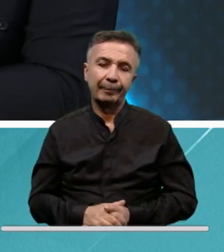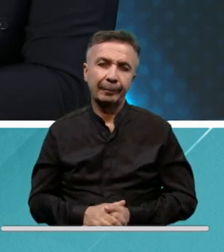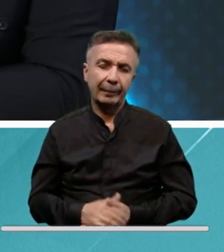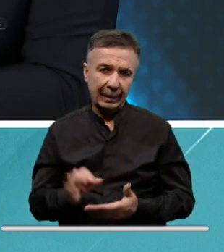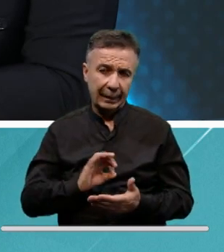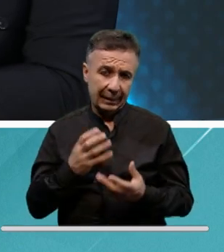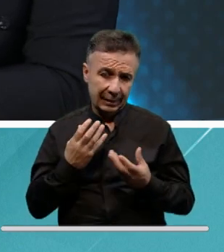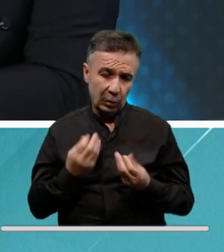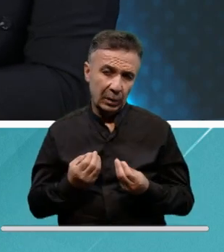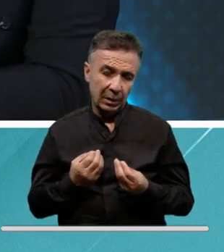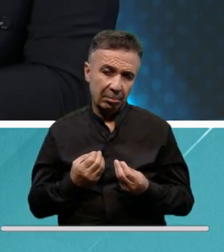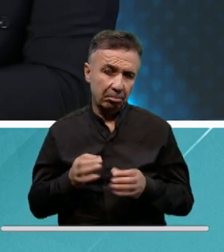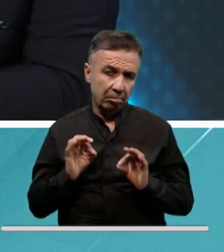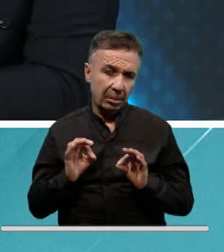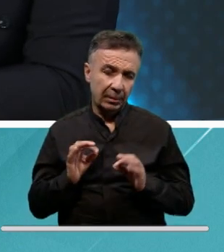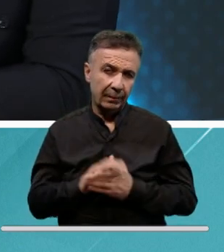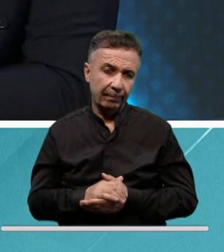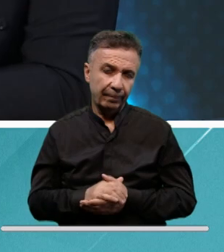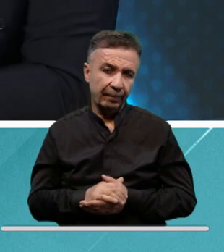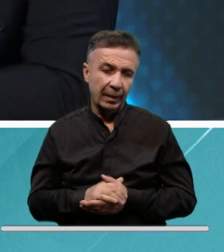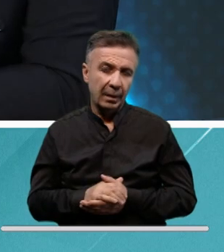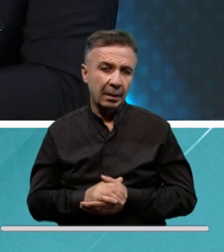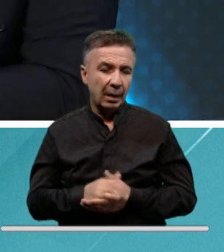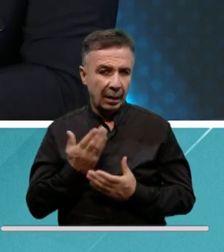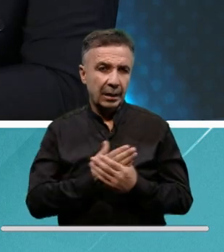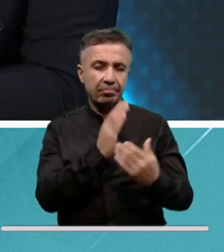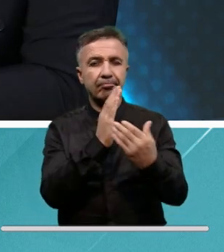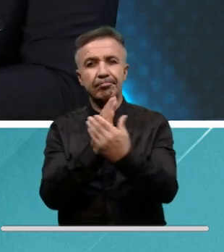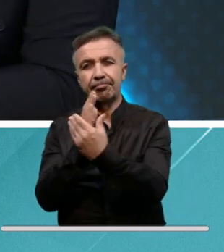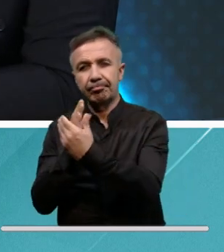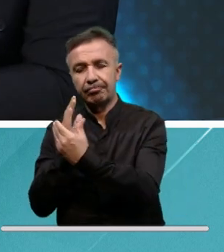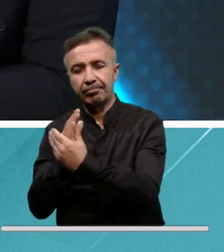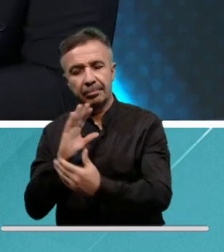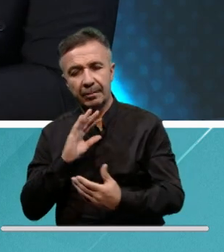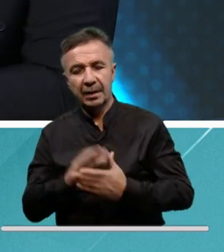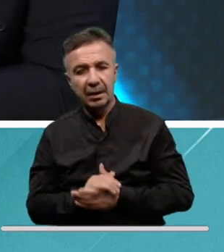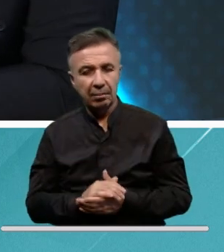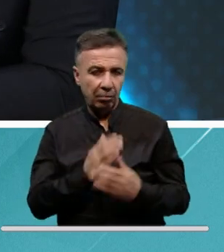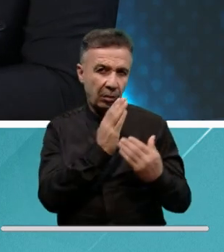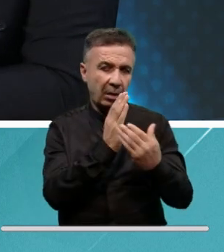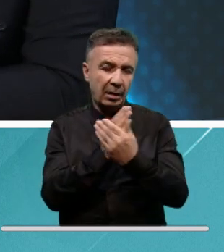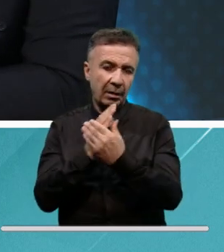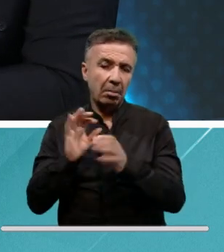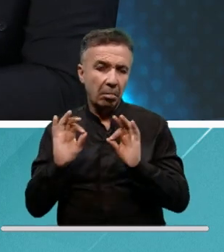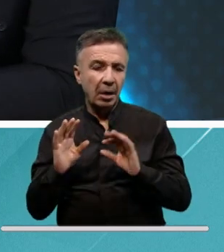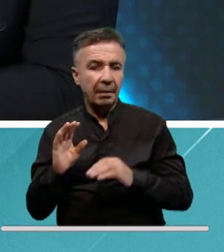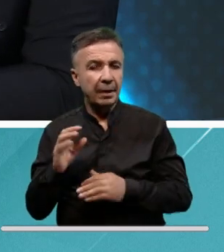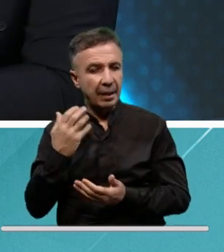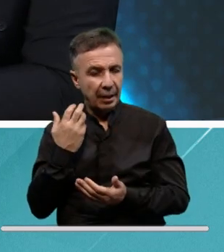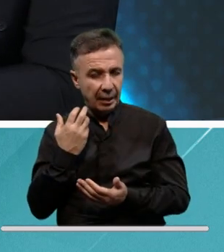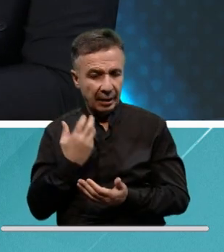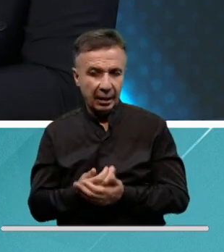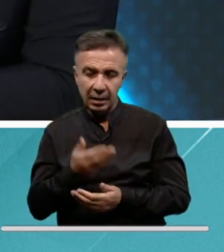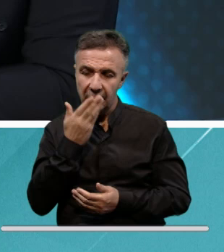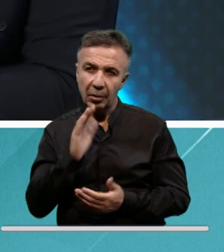olarak Eee hem de arşivlenmiştir Eee bu arşivlerde de böyle bir kayıt